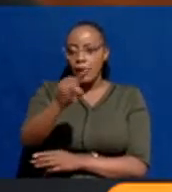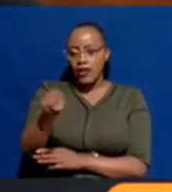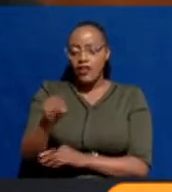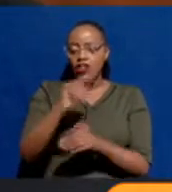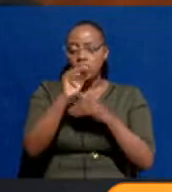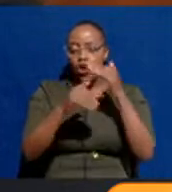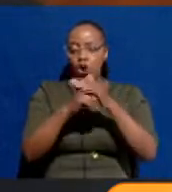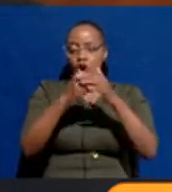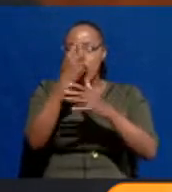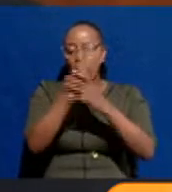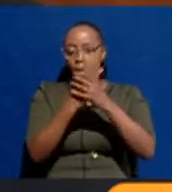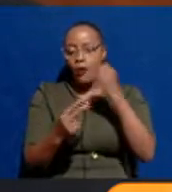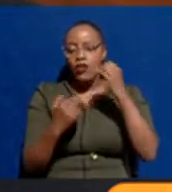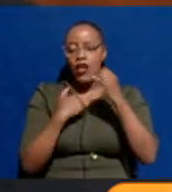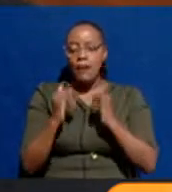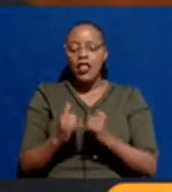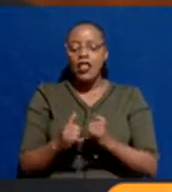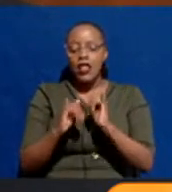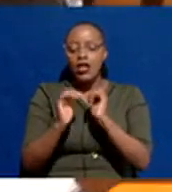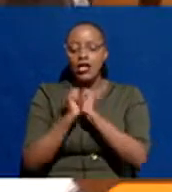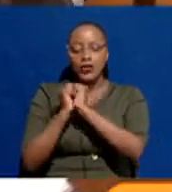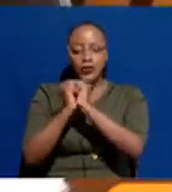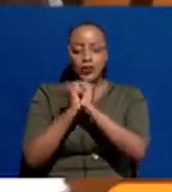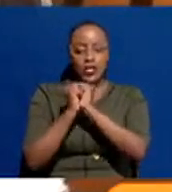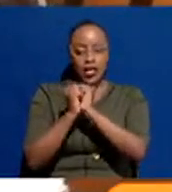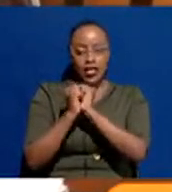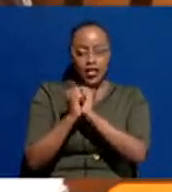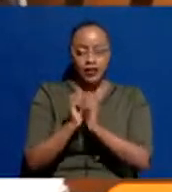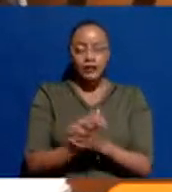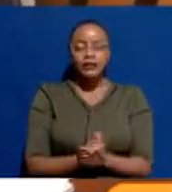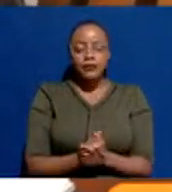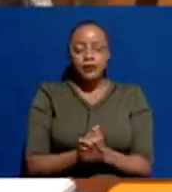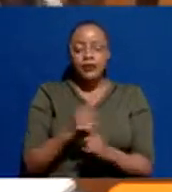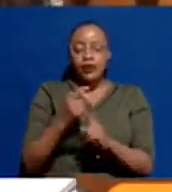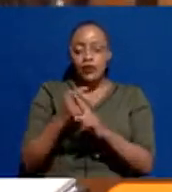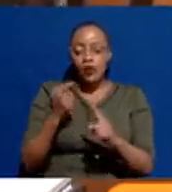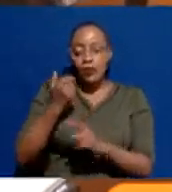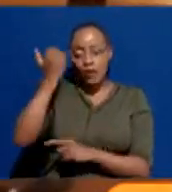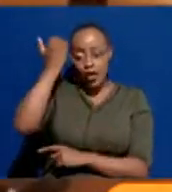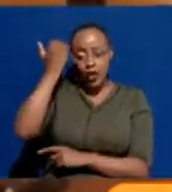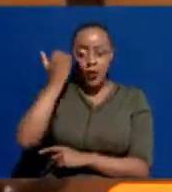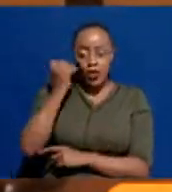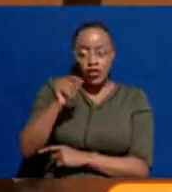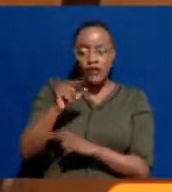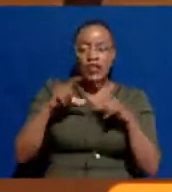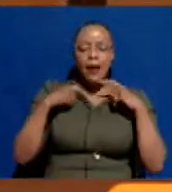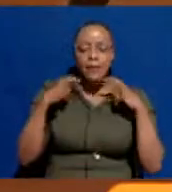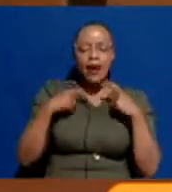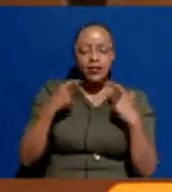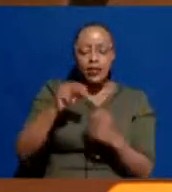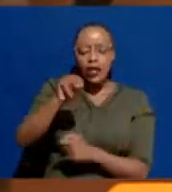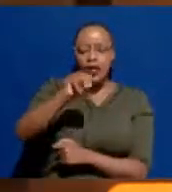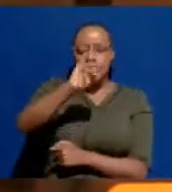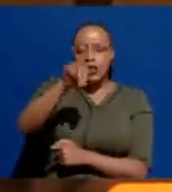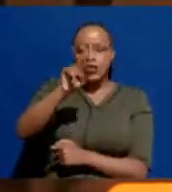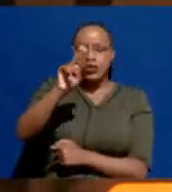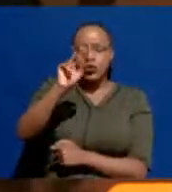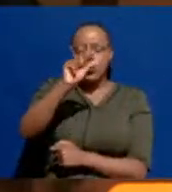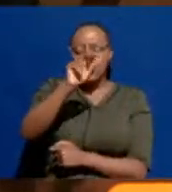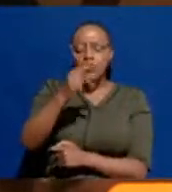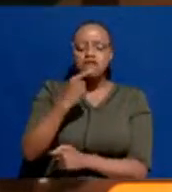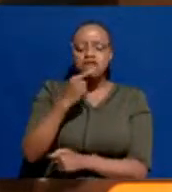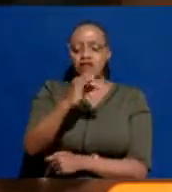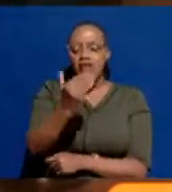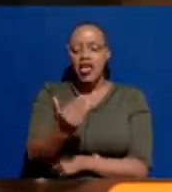hukumu zote mbili zikitekelezwa kwa pamoja. Kwa mujibu wa mahakama, kasisi Njuguna alikuwa akiwaambia wasina hao